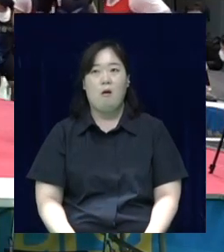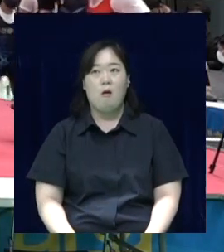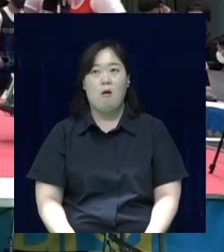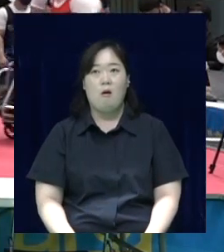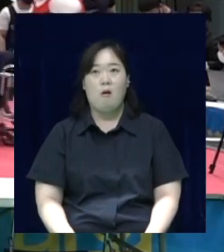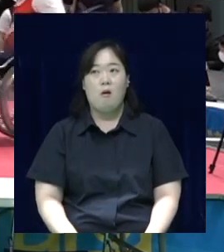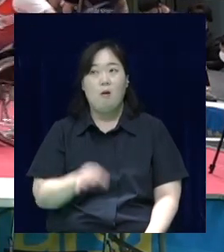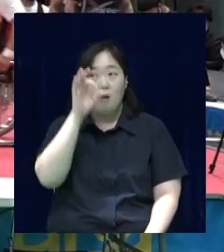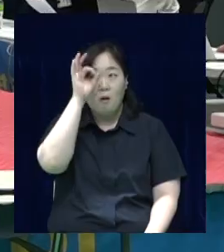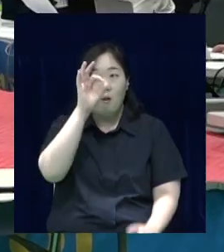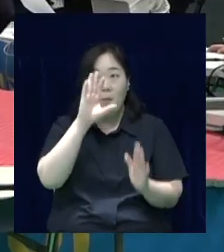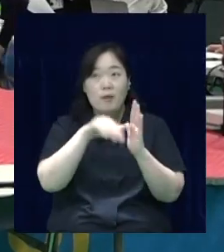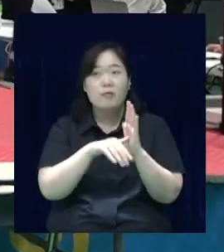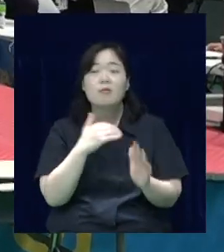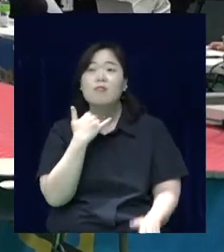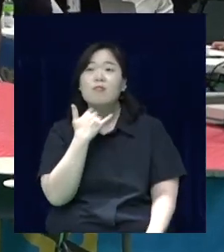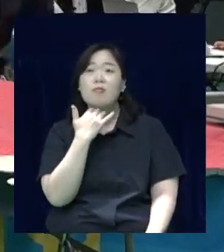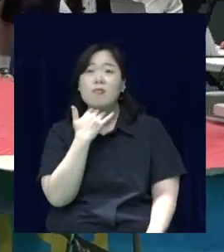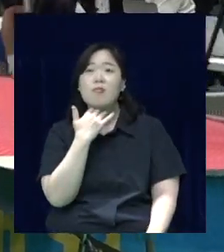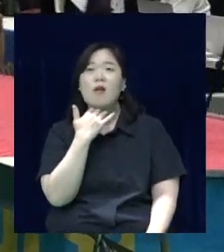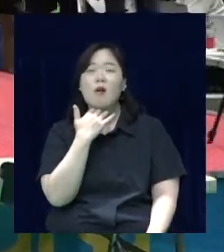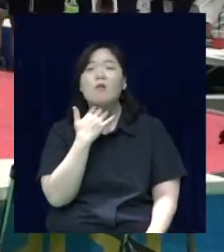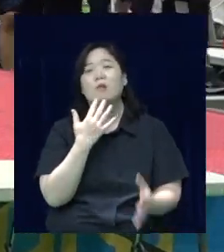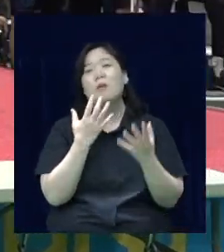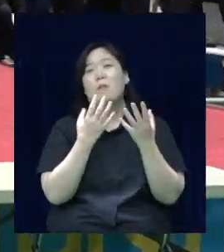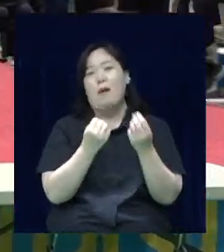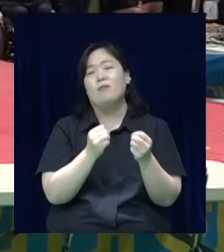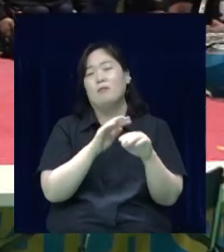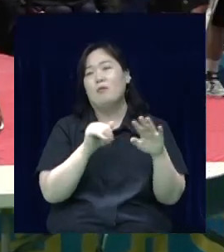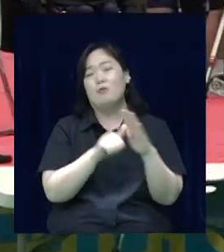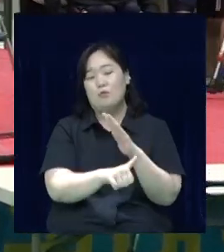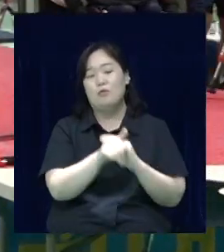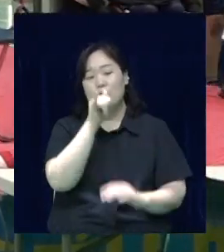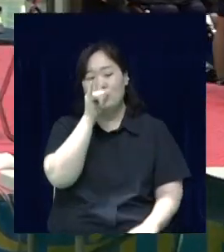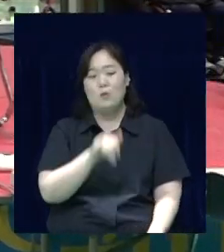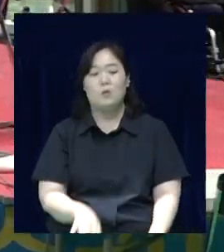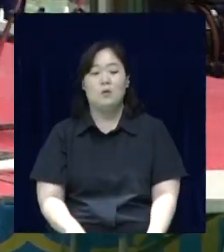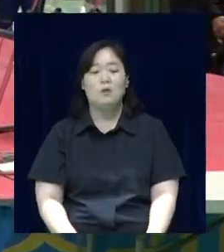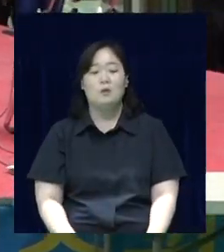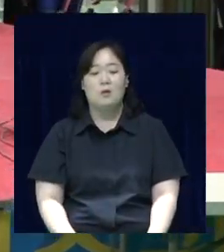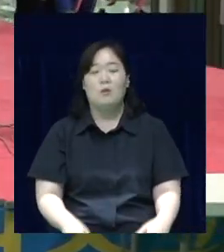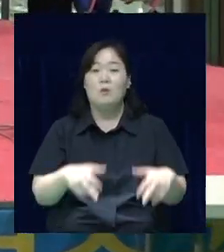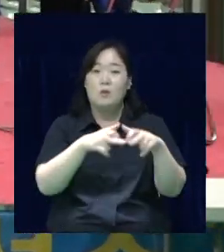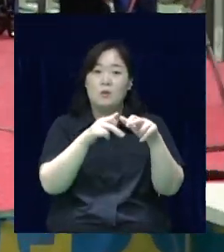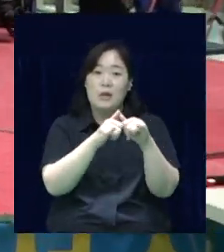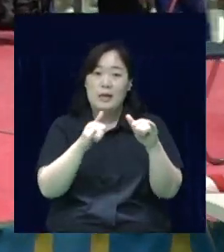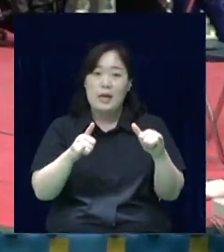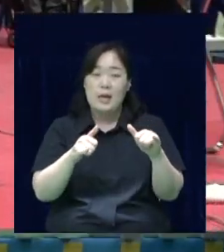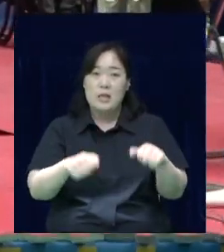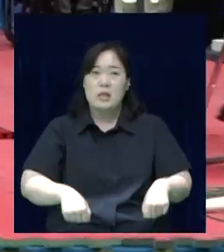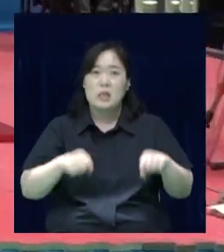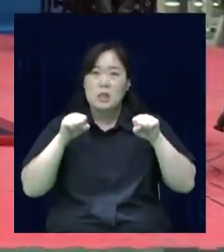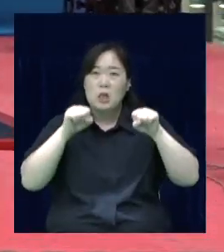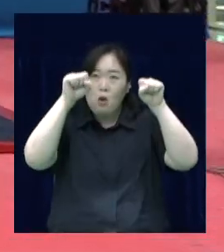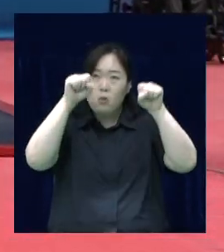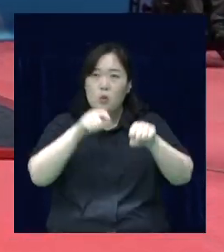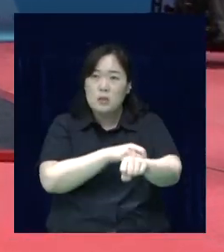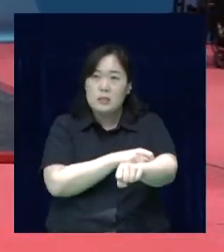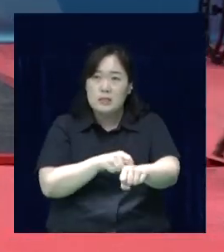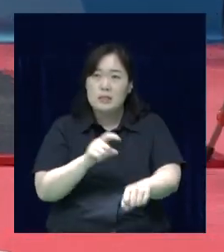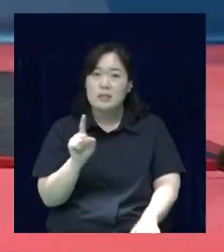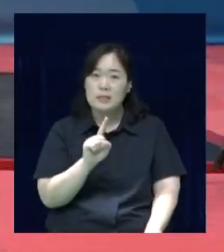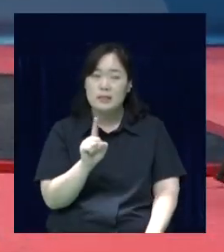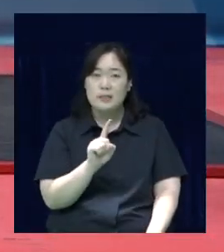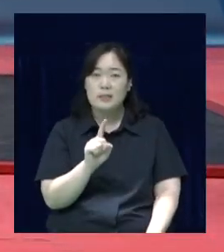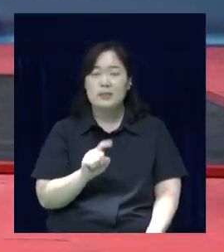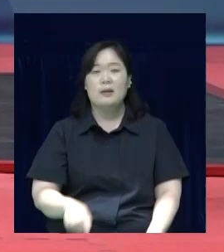봤을 때도 굉장히 좀 나이가 있는 선수들도 있고요. 예. 우리 저 장애인 역도의 어떤 특징이라면 아직 세대 교체가 좀 원활히